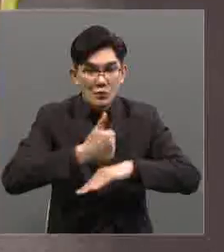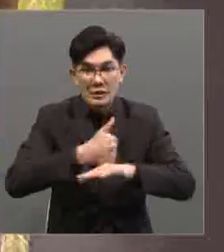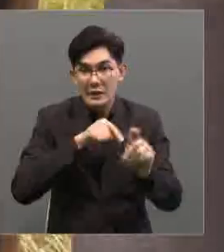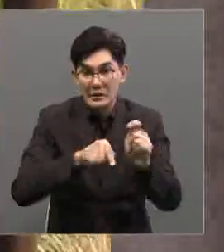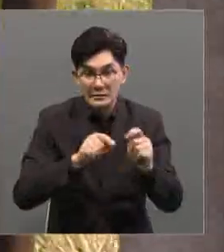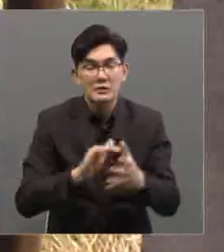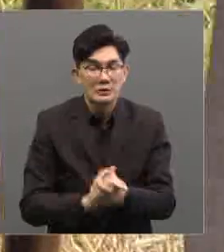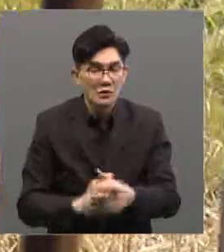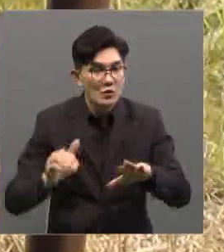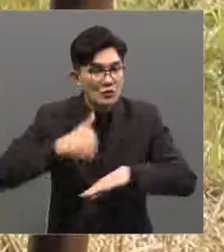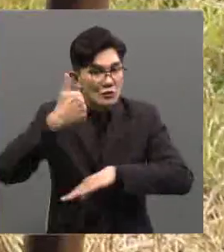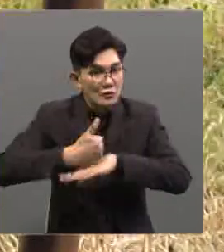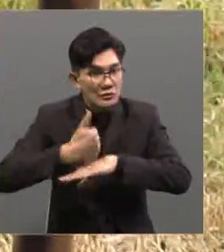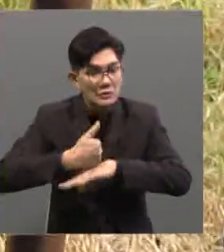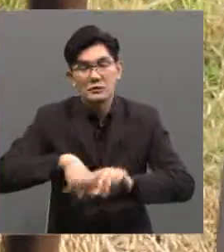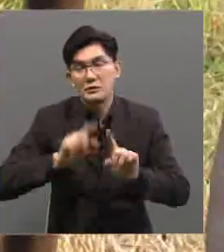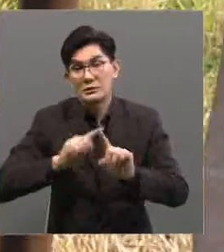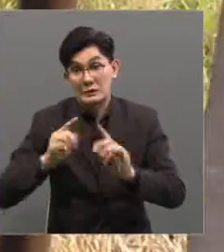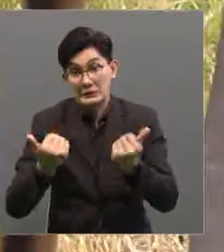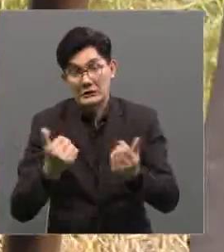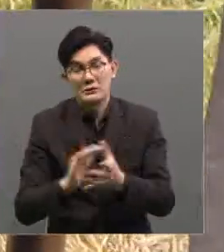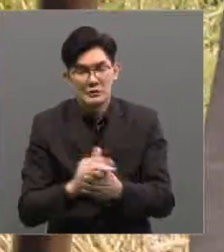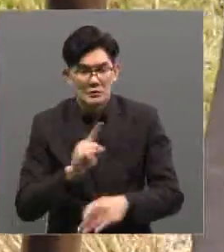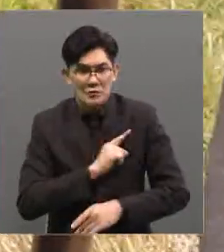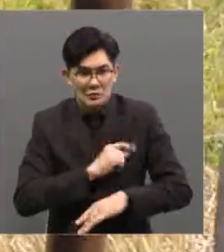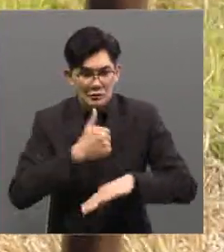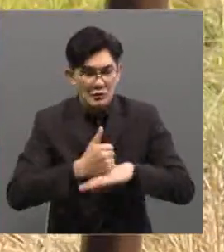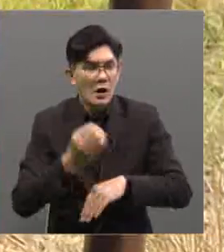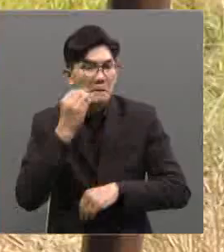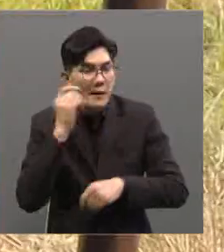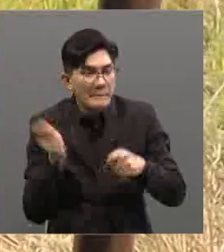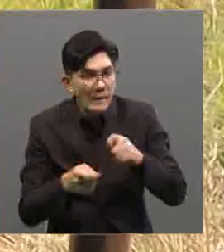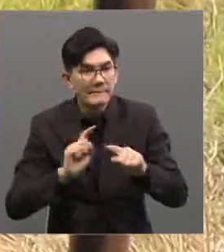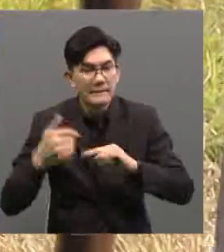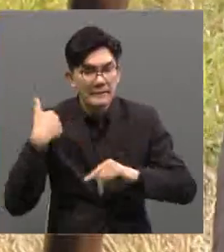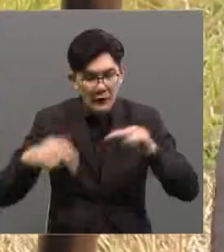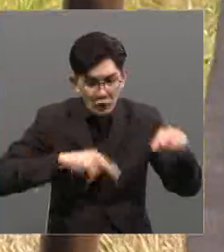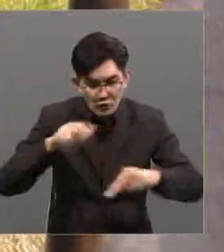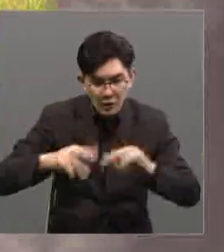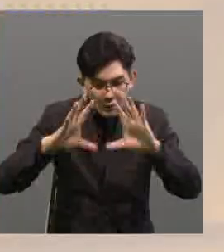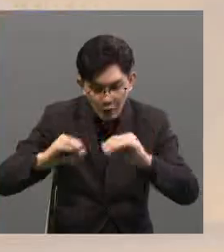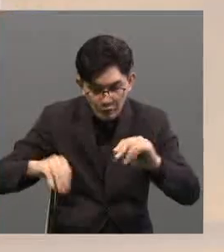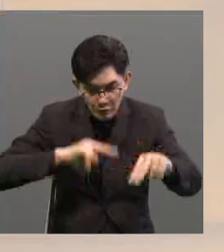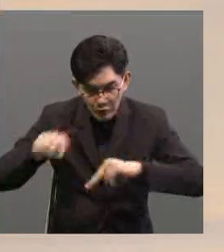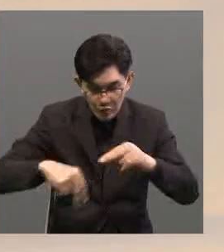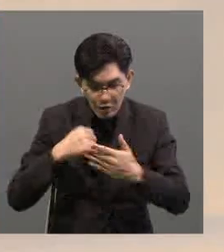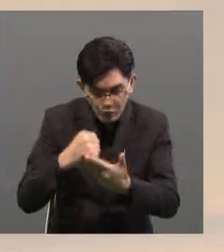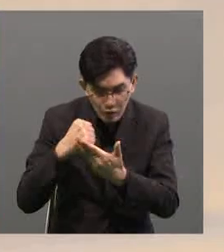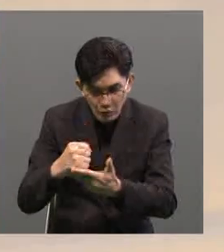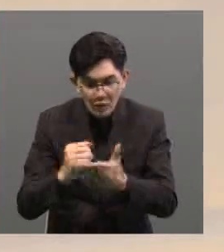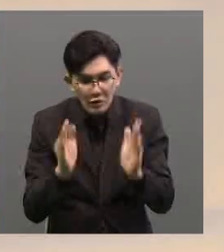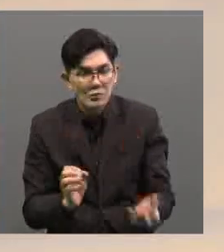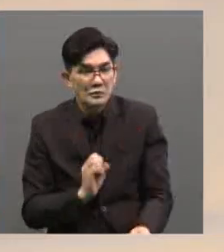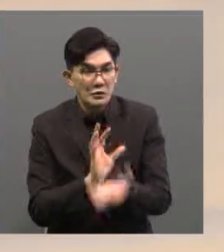วุ้งนายกเทศมนตรีตำบลท่าวุ้งและหน่วยงานที่เกี่ยวข้องเนี่ยรวมไปถึงกำนันผู้ใหญ่บ้านเร่งเข้าไปควบคุมไฟและดูแลช่วยเหลือผู้ได้รับผลกระท